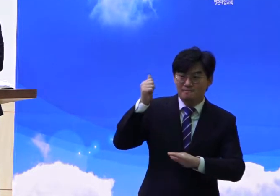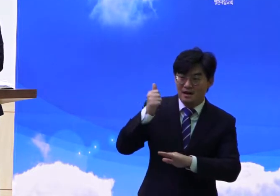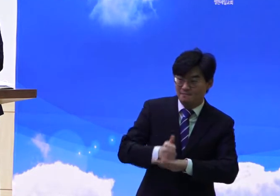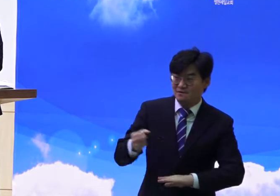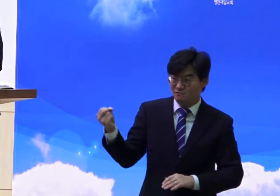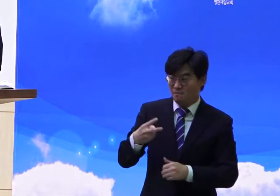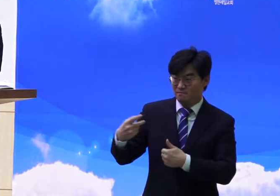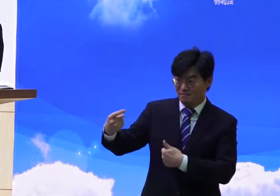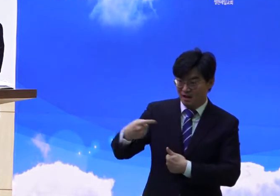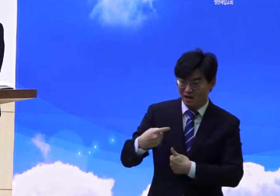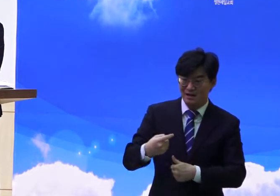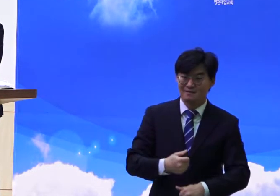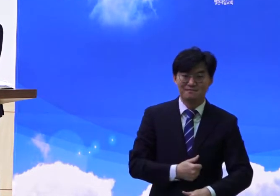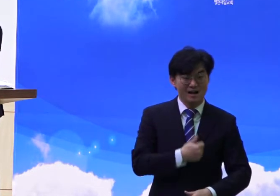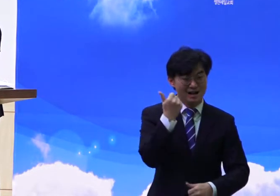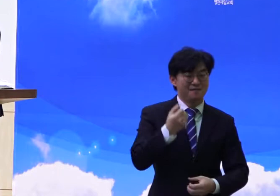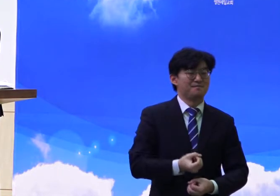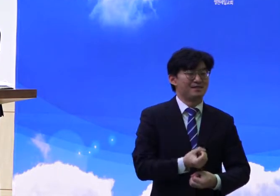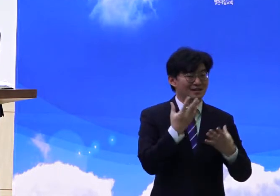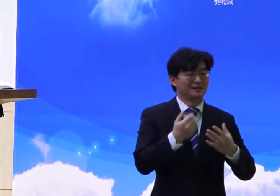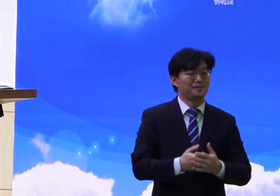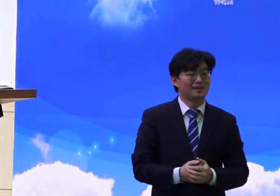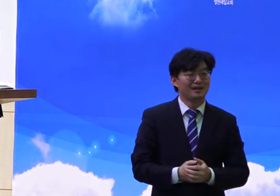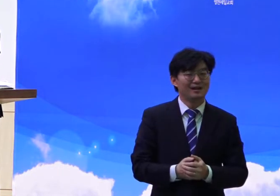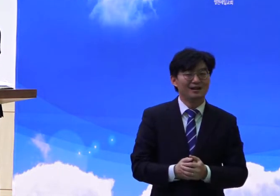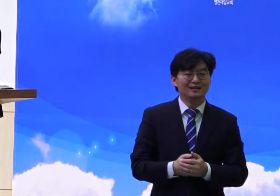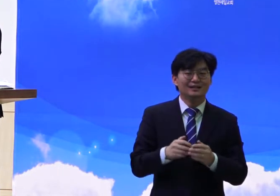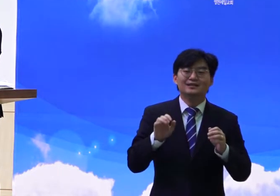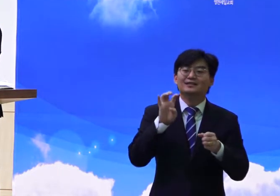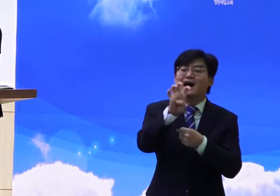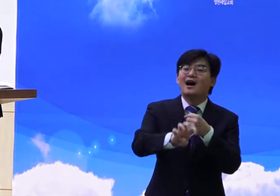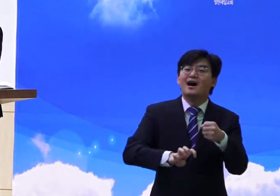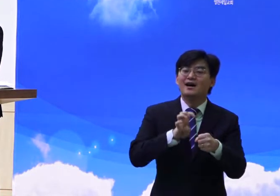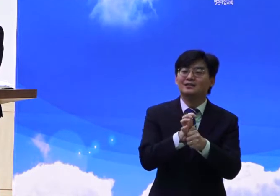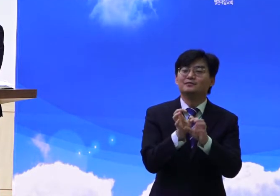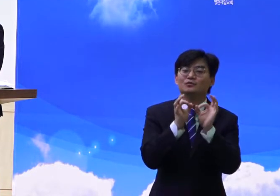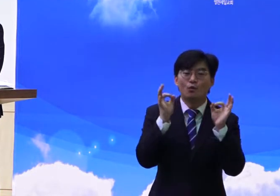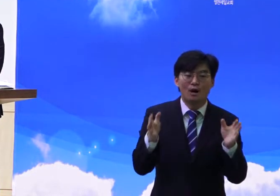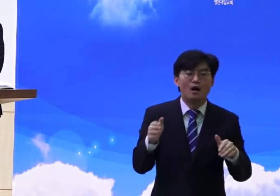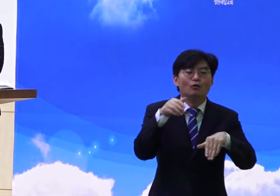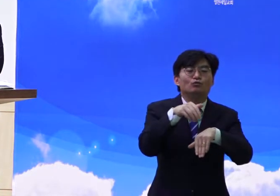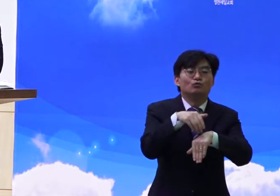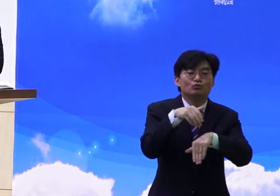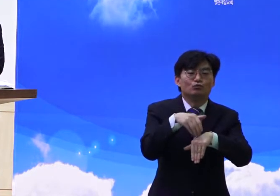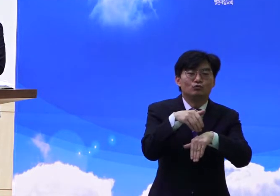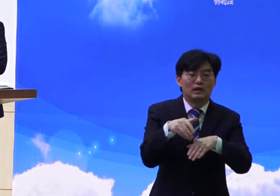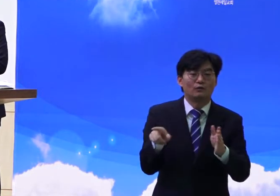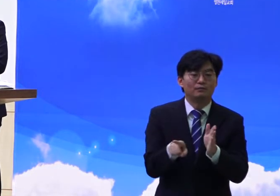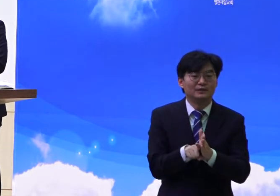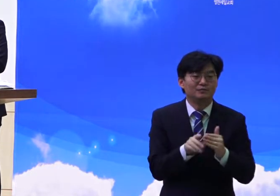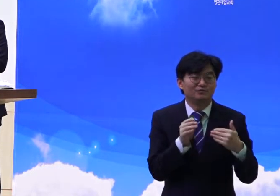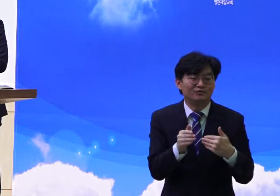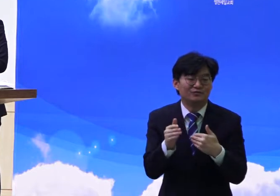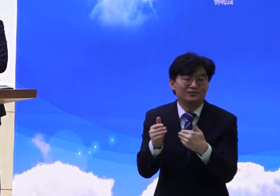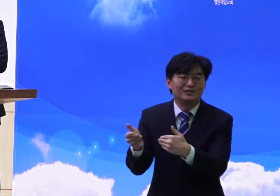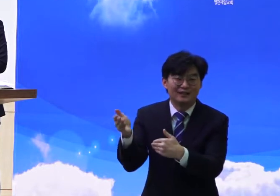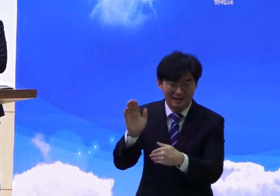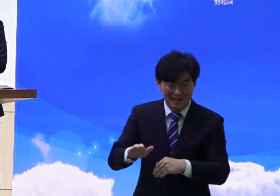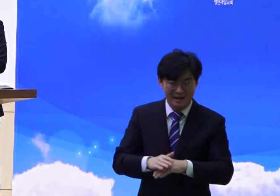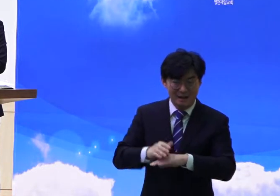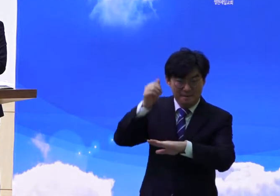하나님의 능력을 바라보면서 그렇게 인내하며 갔으면 좋았을 텐데 어찌 된 것인지 여기서 백성들이 그렇게 하지